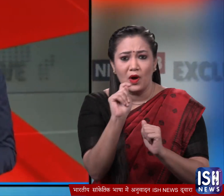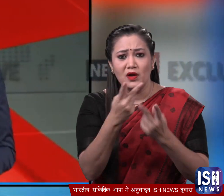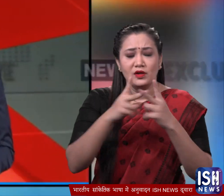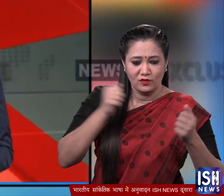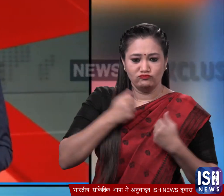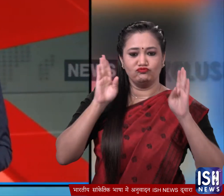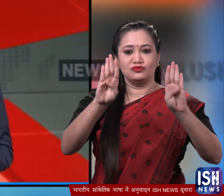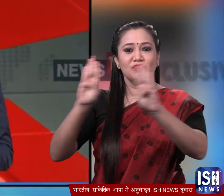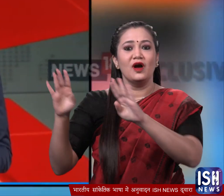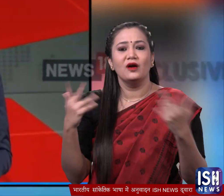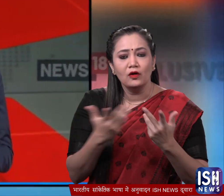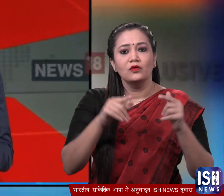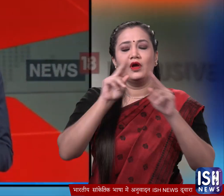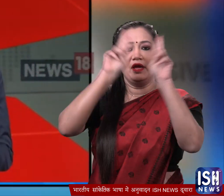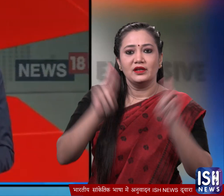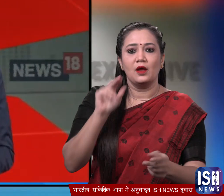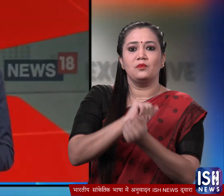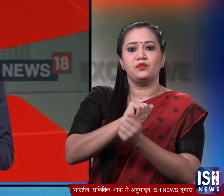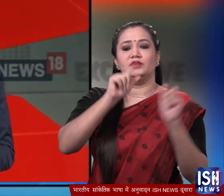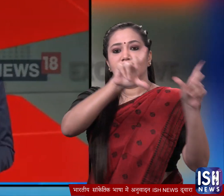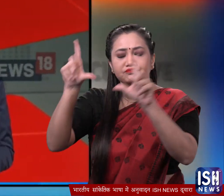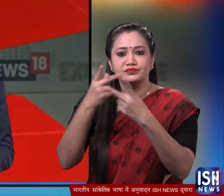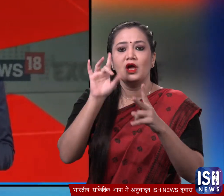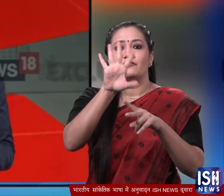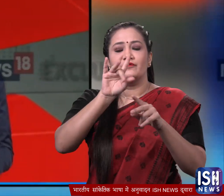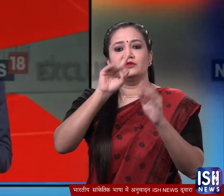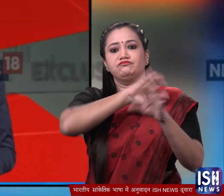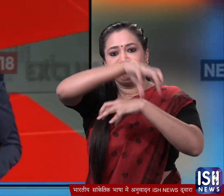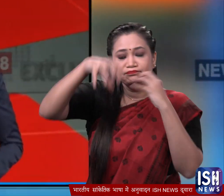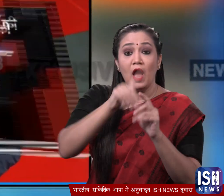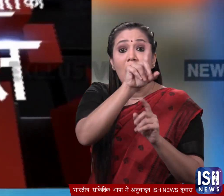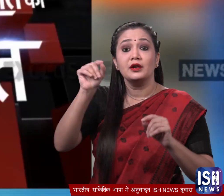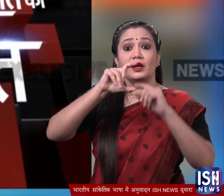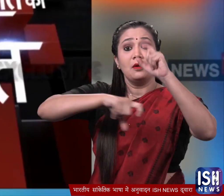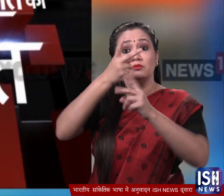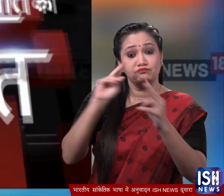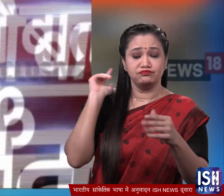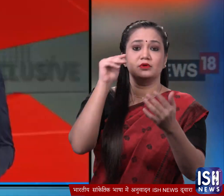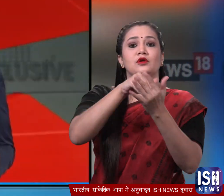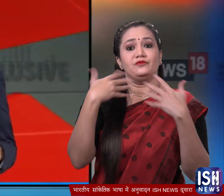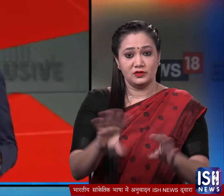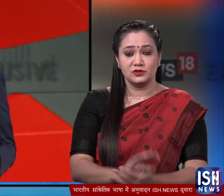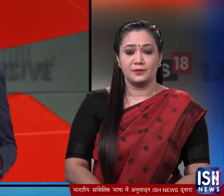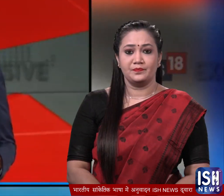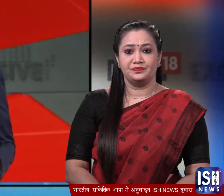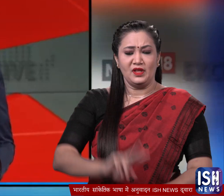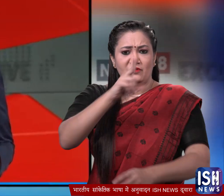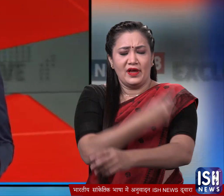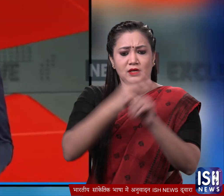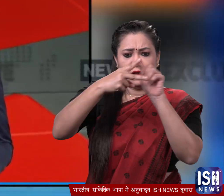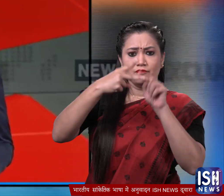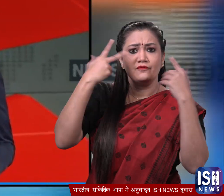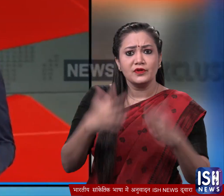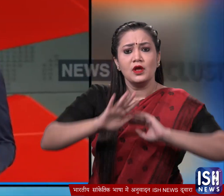की नुमाइश करने के लिए इंटरनेशनल पुलिस एक्सपो में 15 देशों की 100 कंपनियों ने हिस्सा लिया। खबर है कि वैक्सीन की दूसरी डोज के बाद